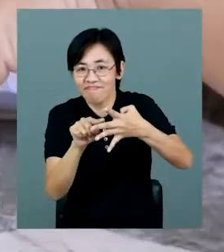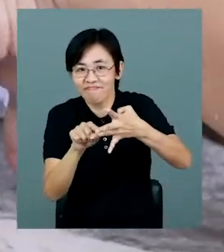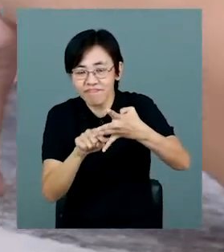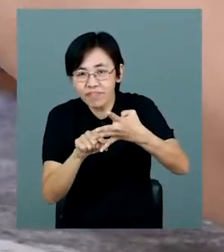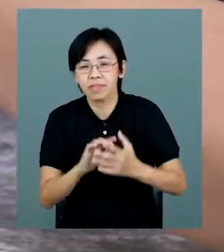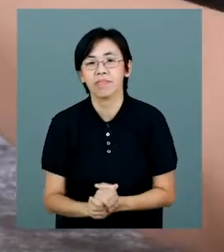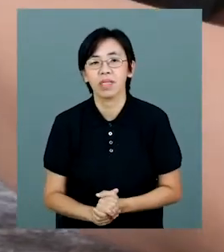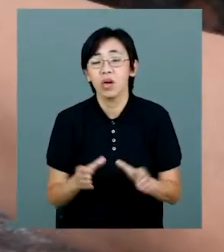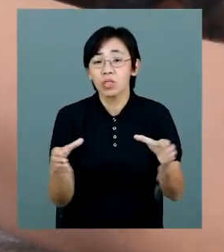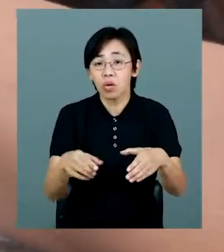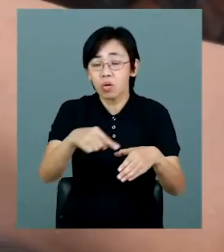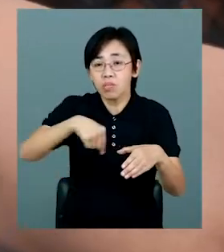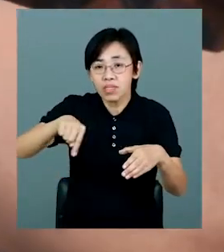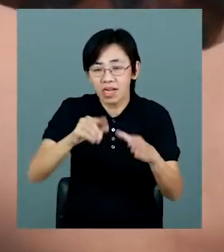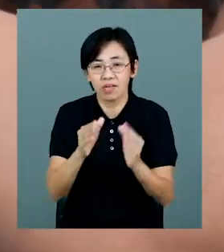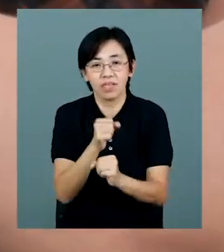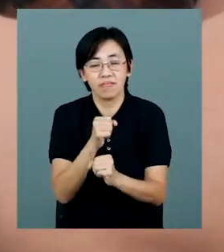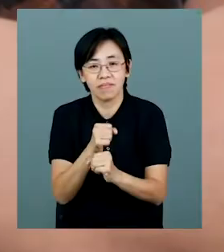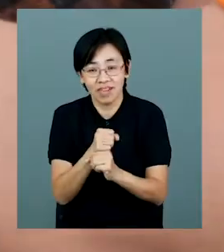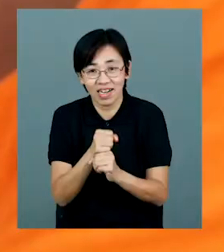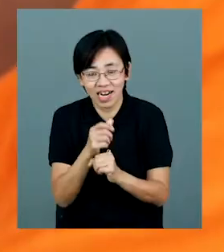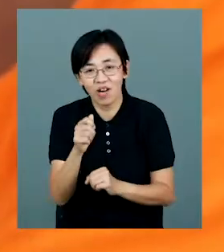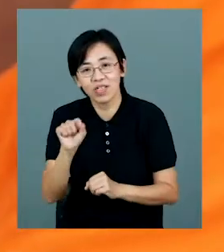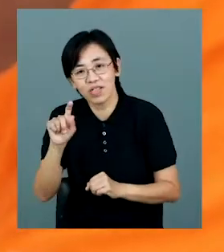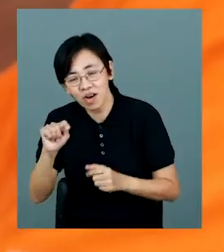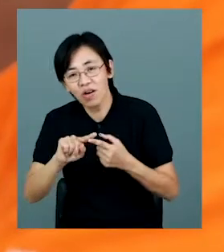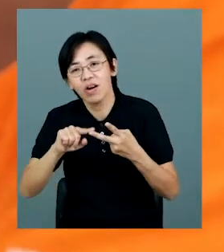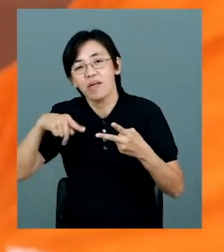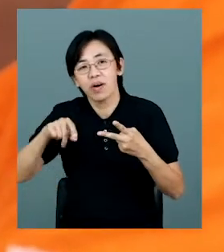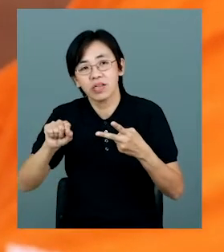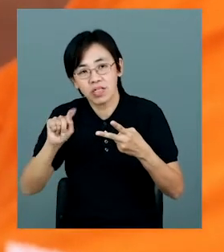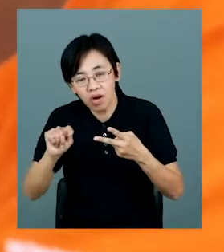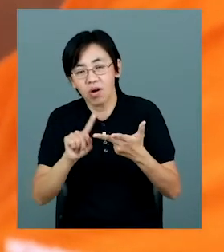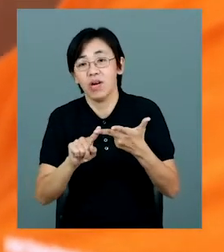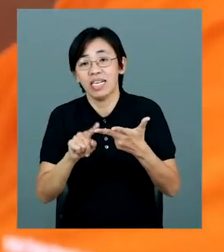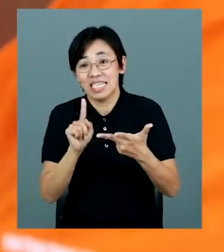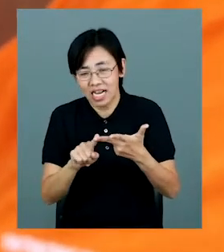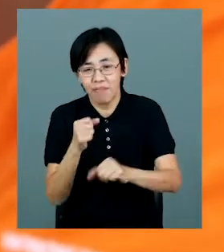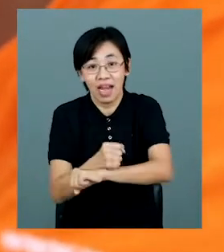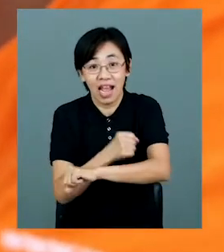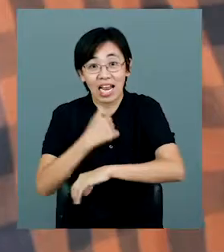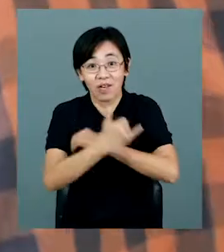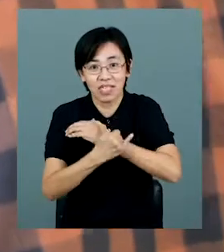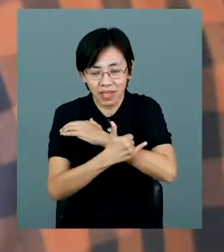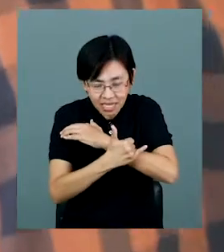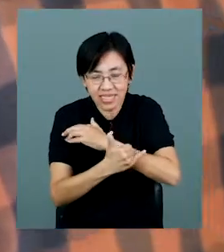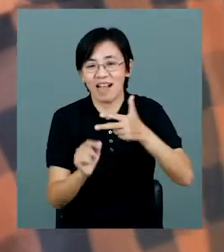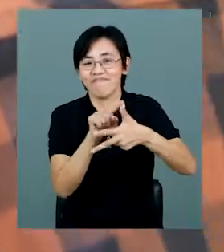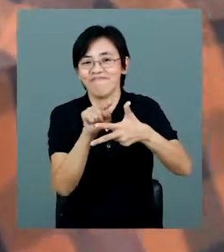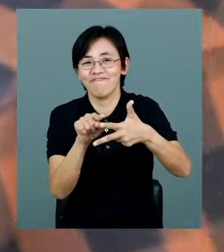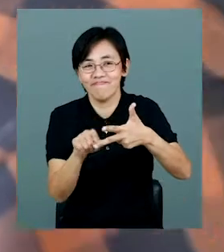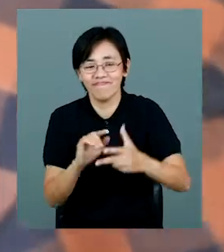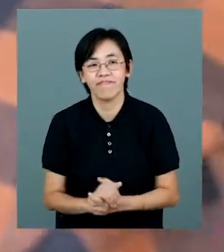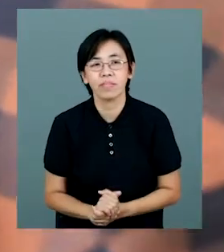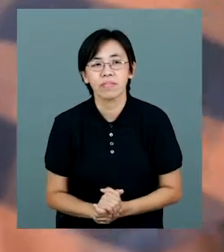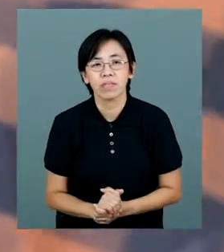ราก็จะสำรวจในกลุ่มทั้งพนักงานสาธารณสุขต่างด้าวอาสาสมัครสาธารณสุขต่างด้าวแล้วก็ตัวแรงงานข้ามชาติโดยทั่วไปอีก